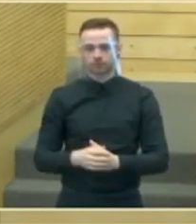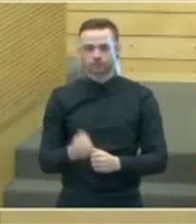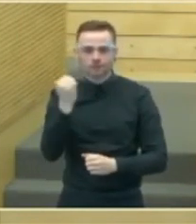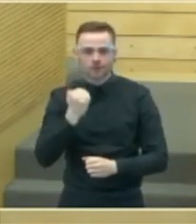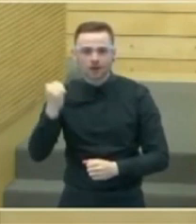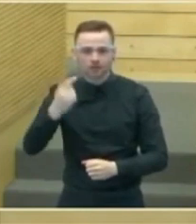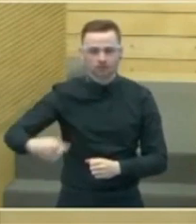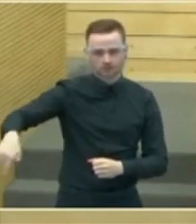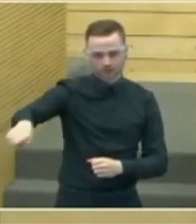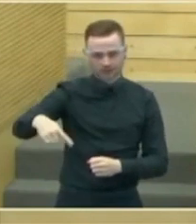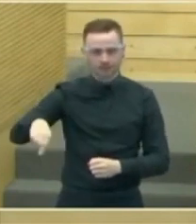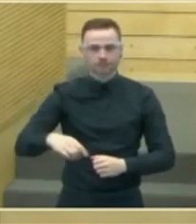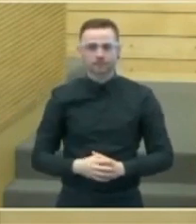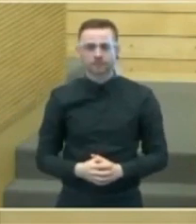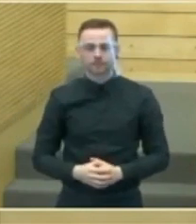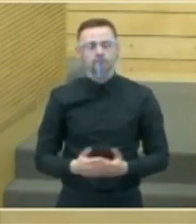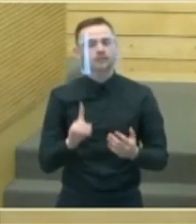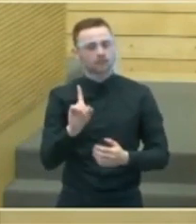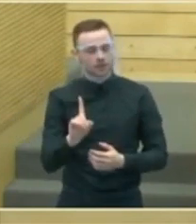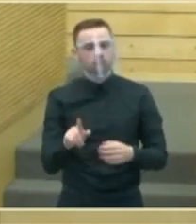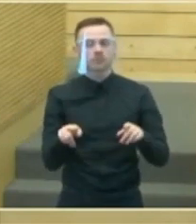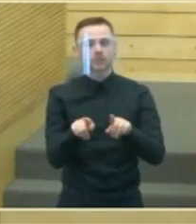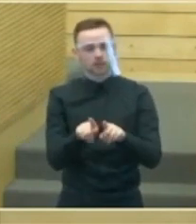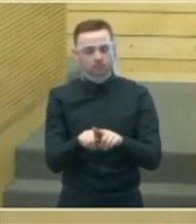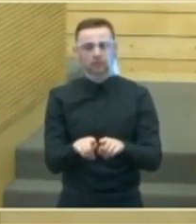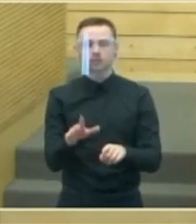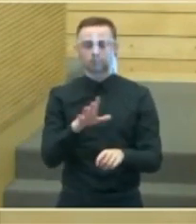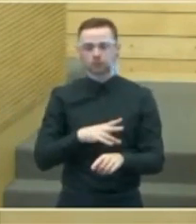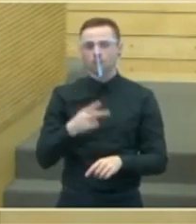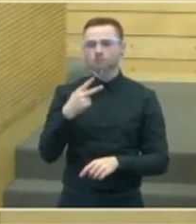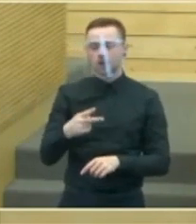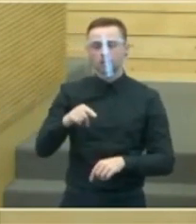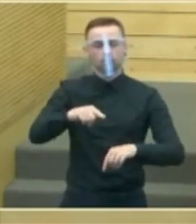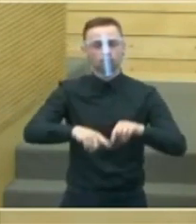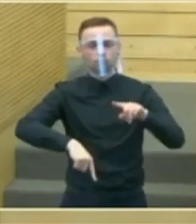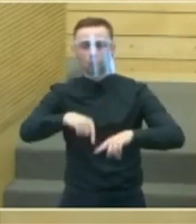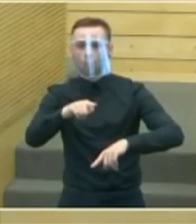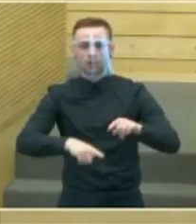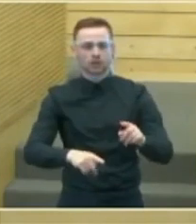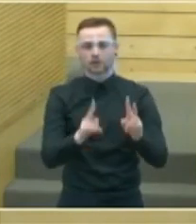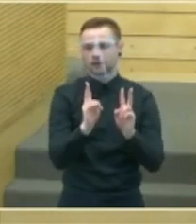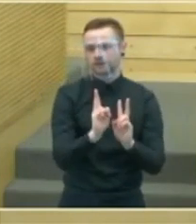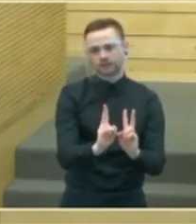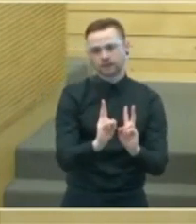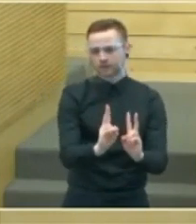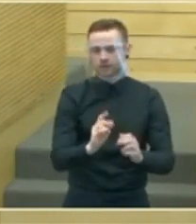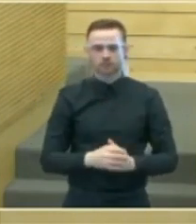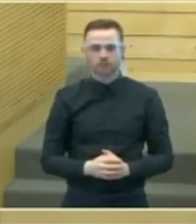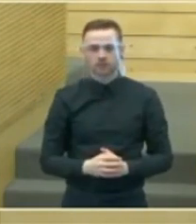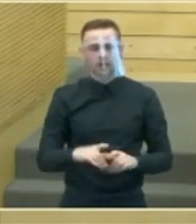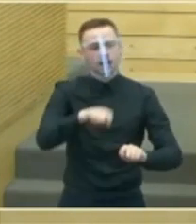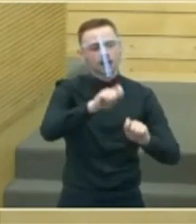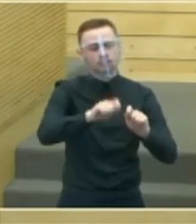Ačiū jiems. Kita vertus, įsitikinome, kad politinė valia išlieka nepakeičiama. Kai